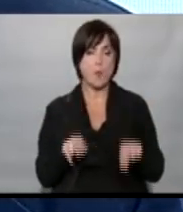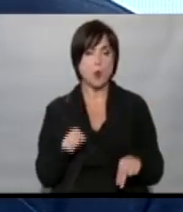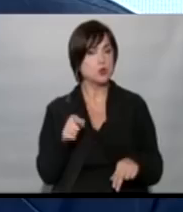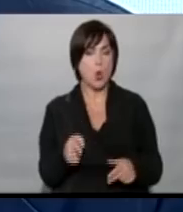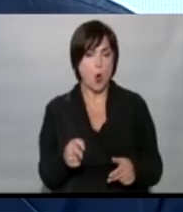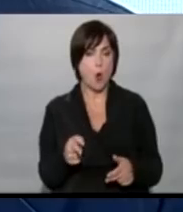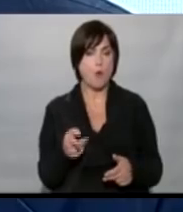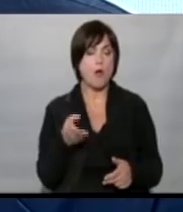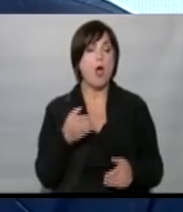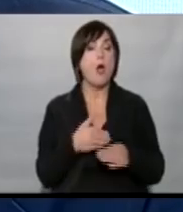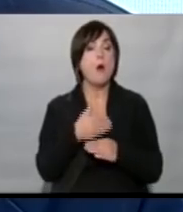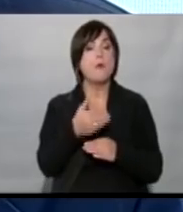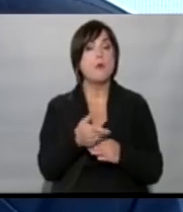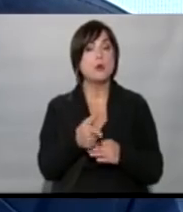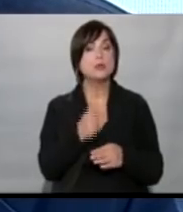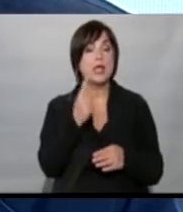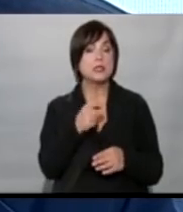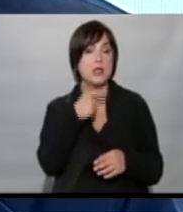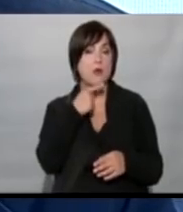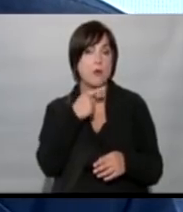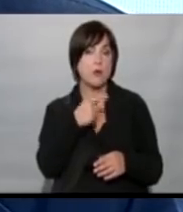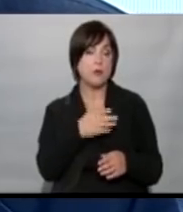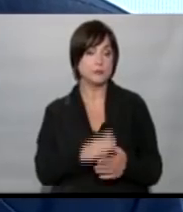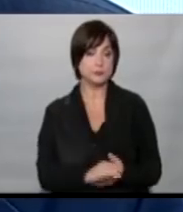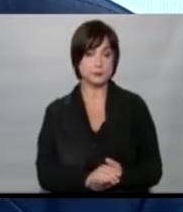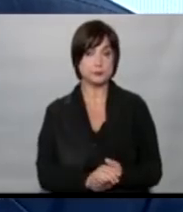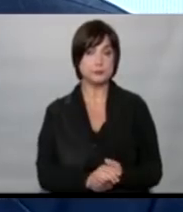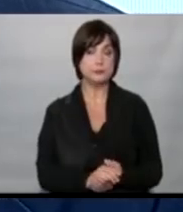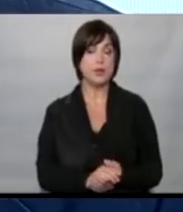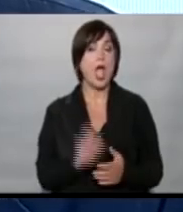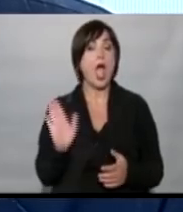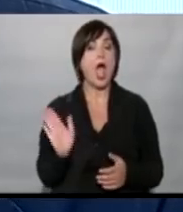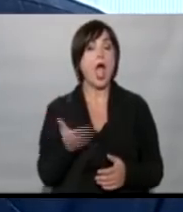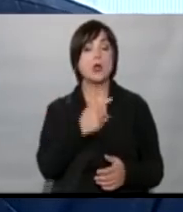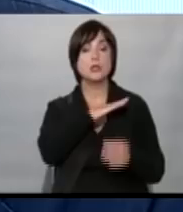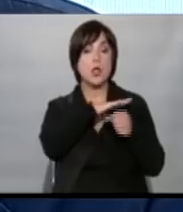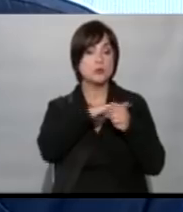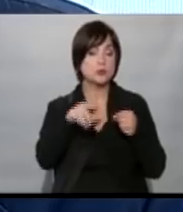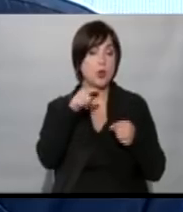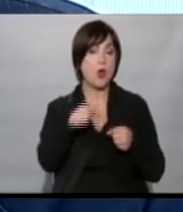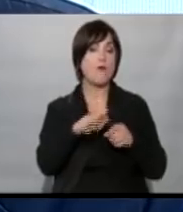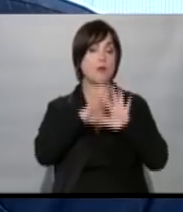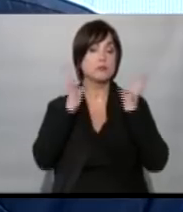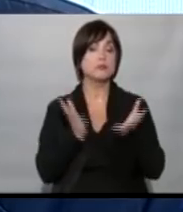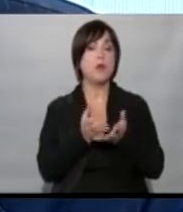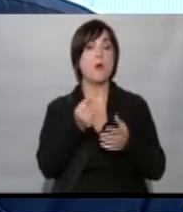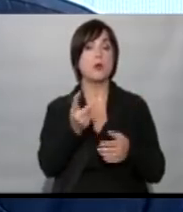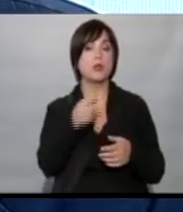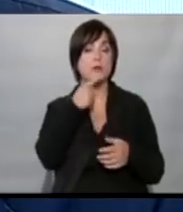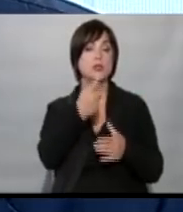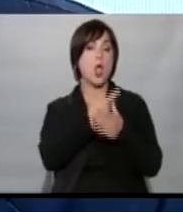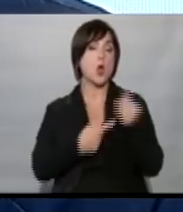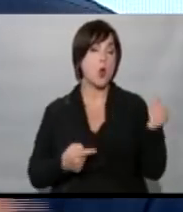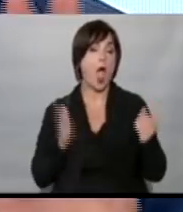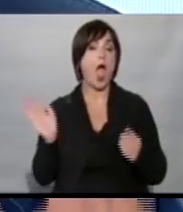Значи, постои еден механизам кој се вика цензус. Ако не го постигнувате тој цензус, ќе прогласат за губитник,